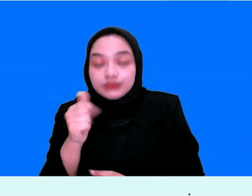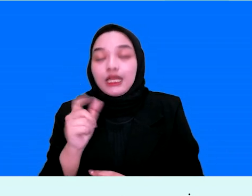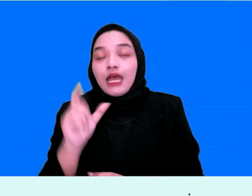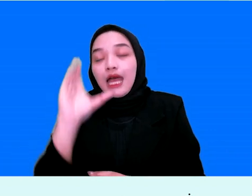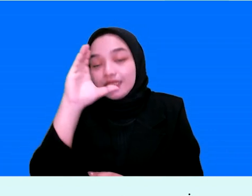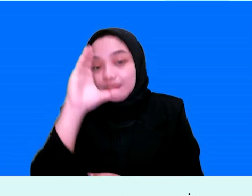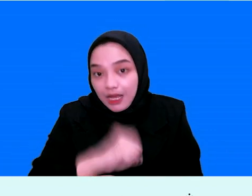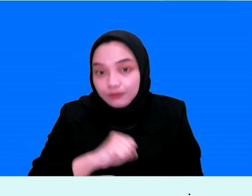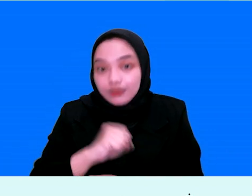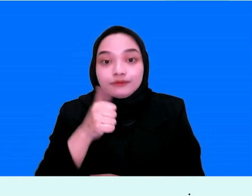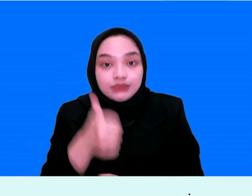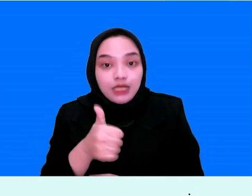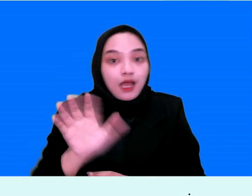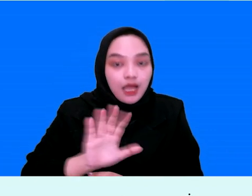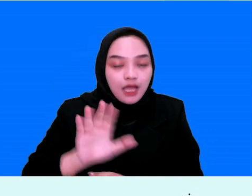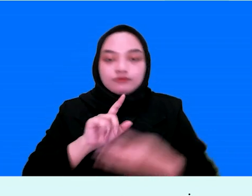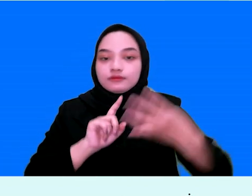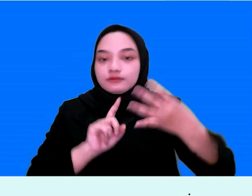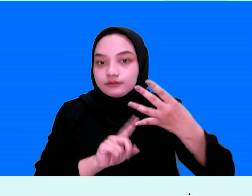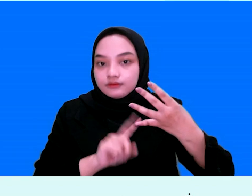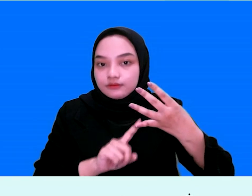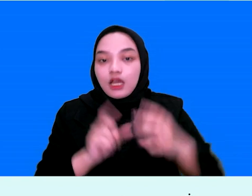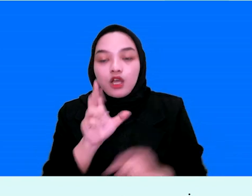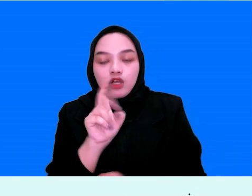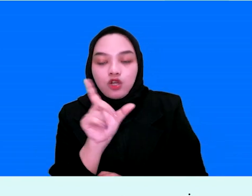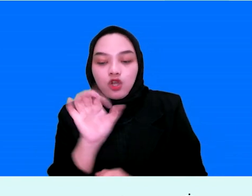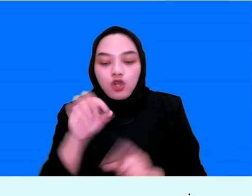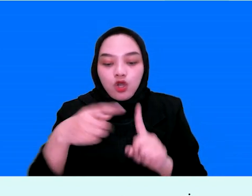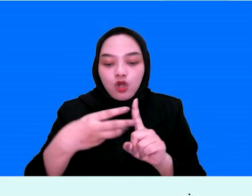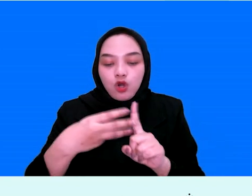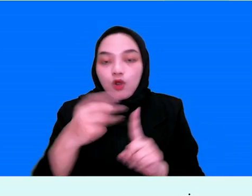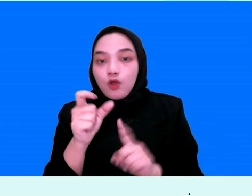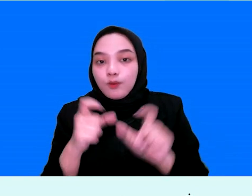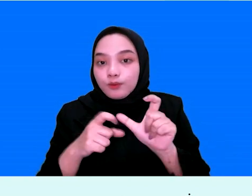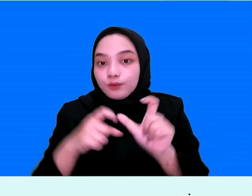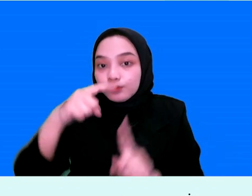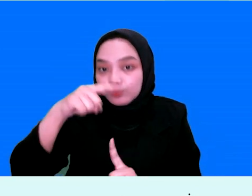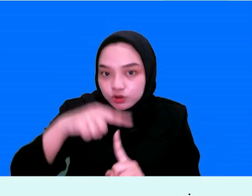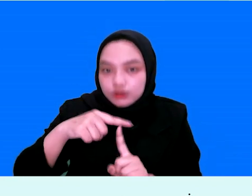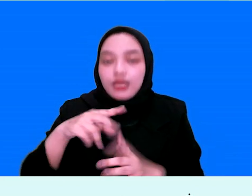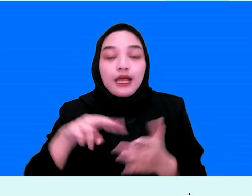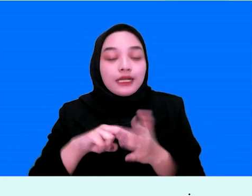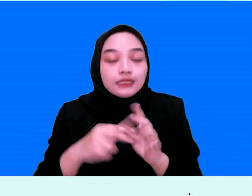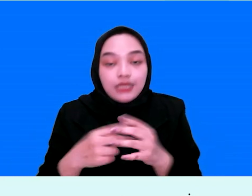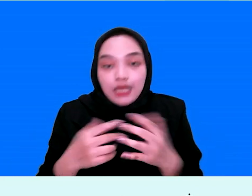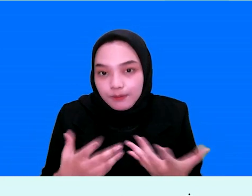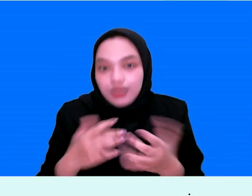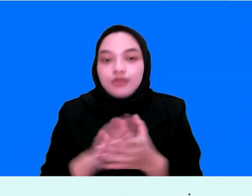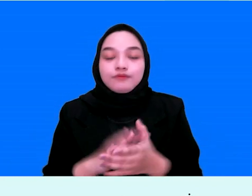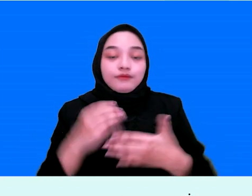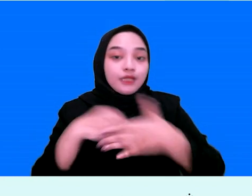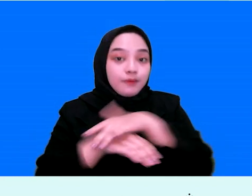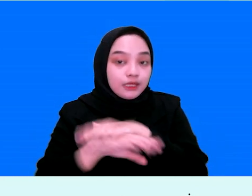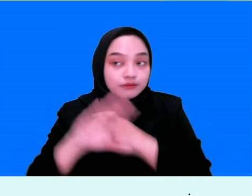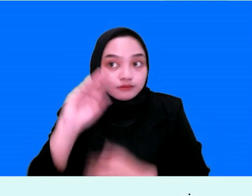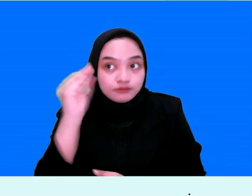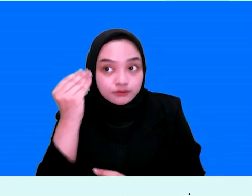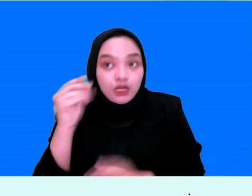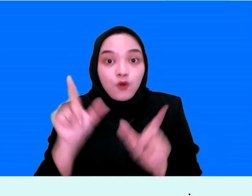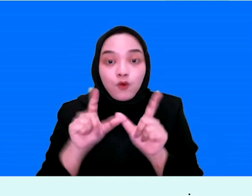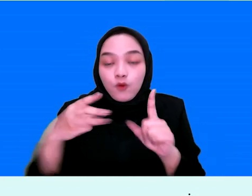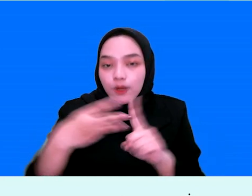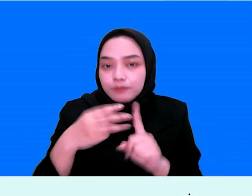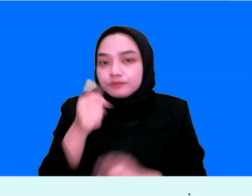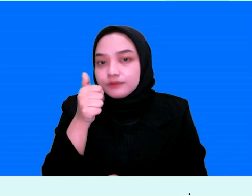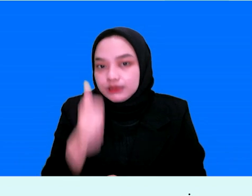atau mudah dimengerti. Dan yang terakhir itu adalah robust, yaitu memastikan bahwa website MRT Jakarta itu